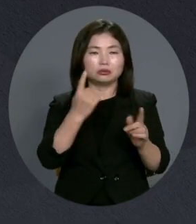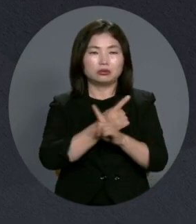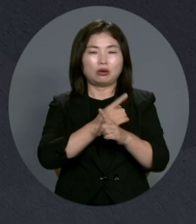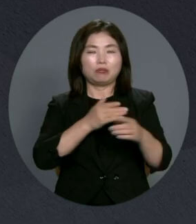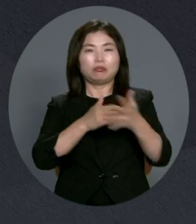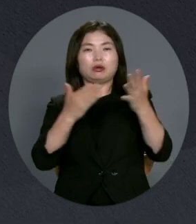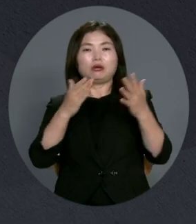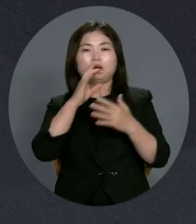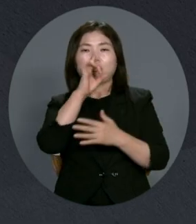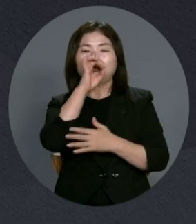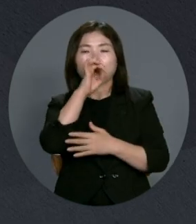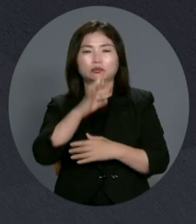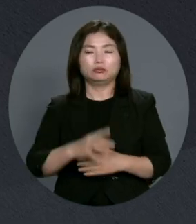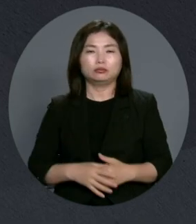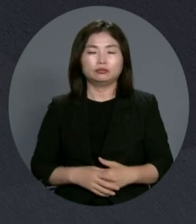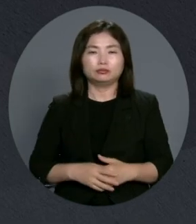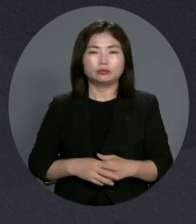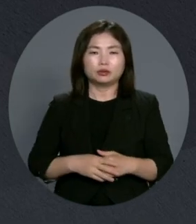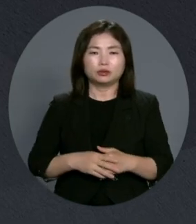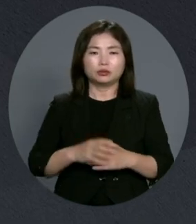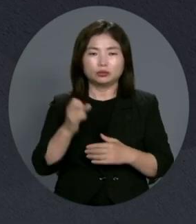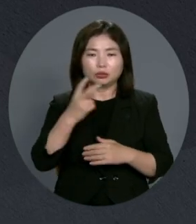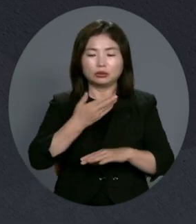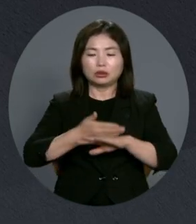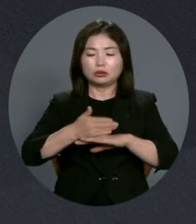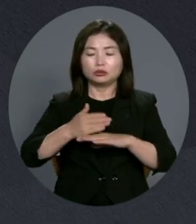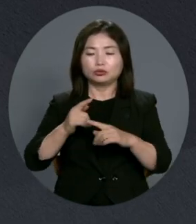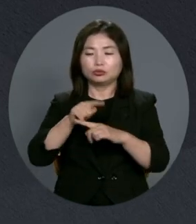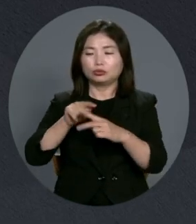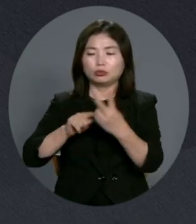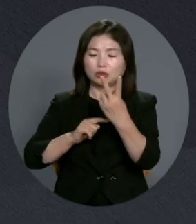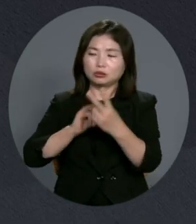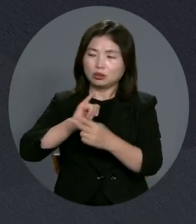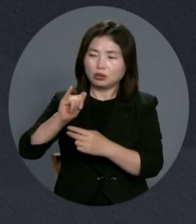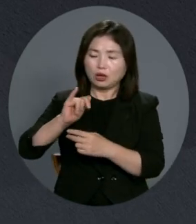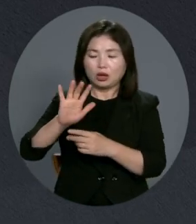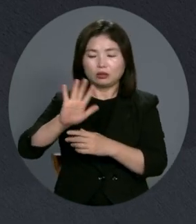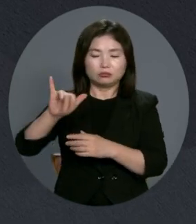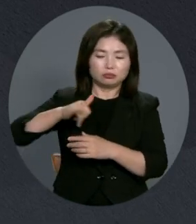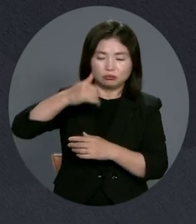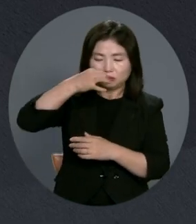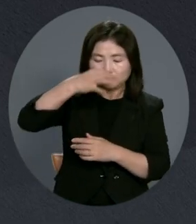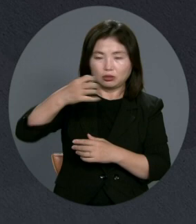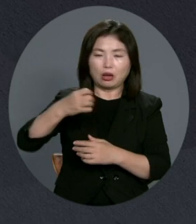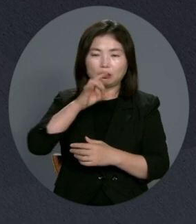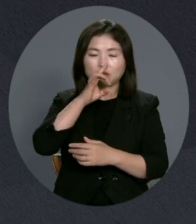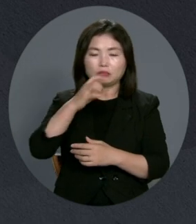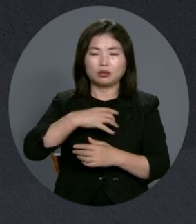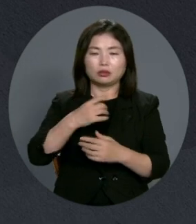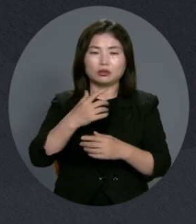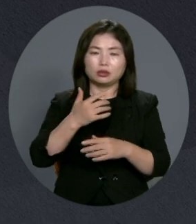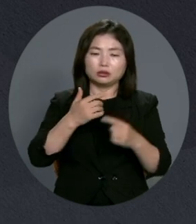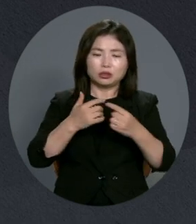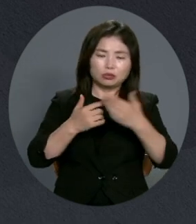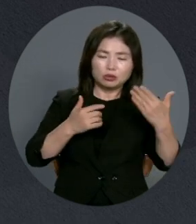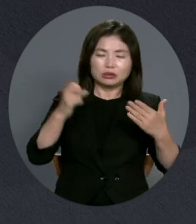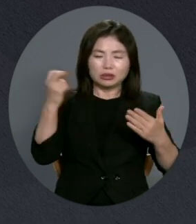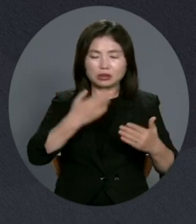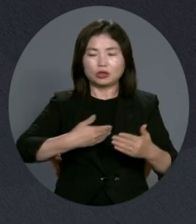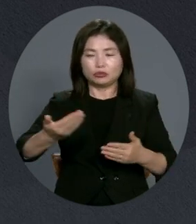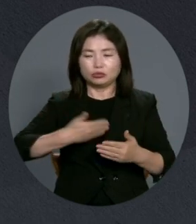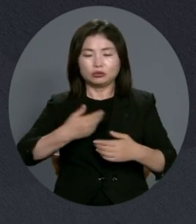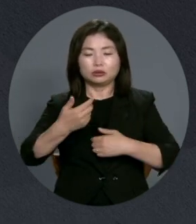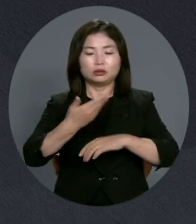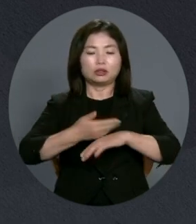받을 수 없었습니다. 그 사이 또 다른 두 군데 병원은 전화로 아예 거절했고 결국 119에서 다시 안내한